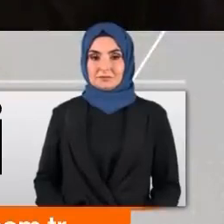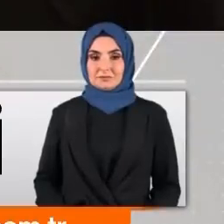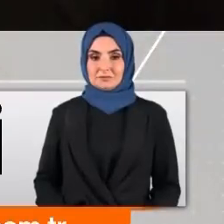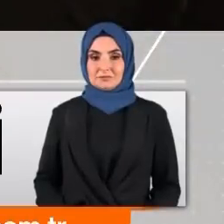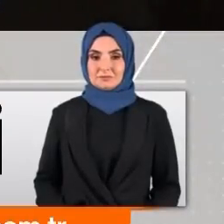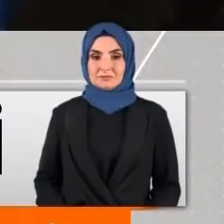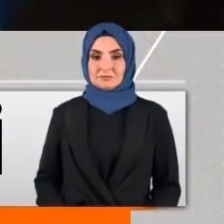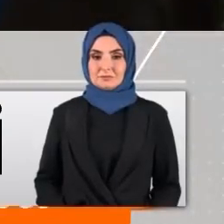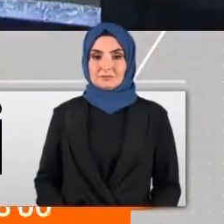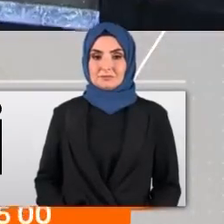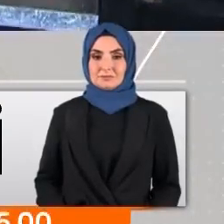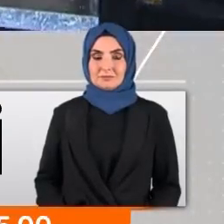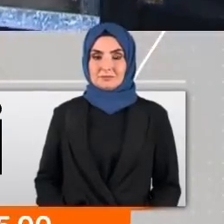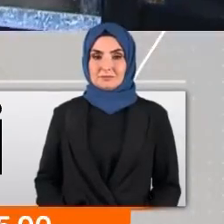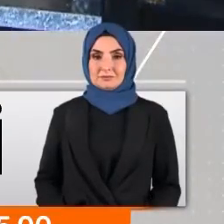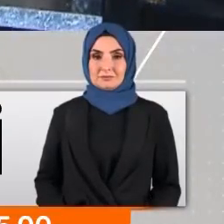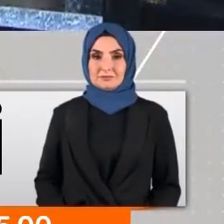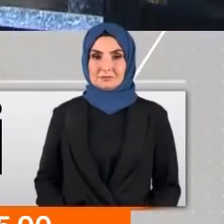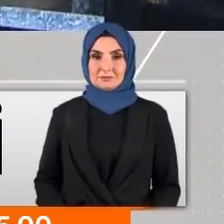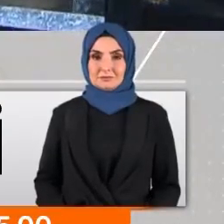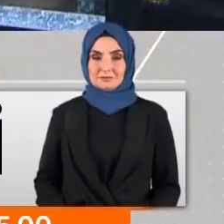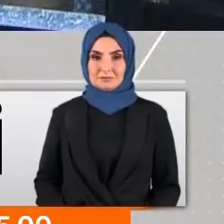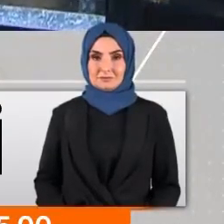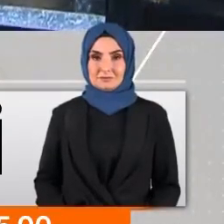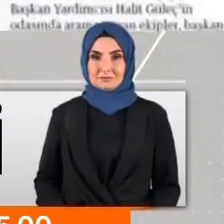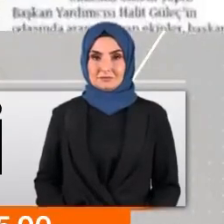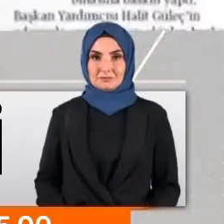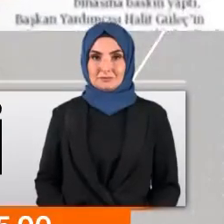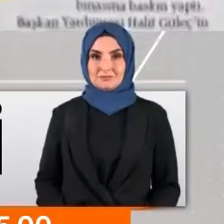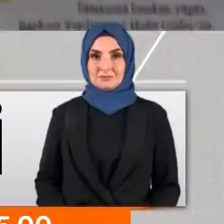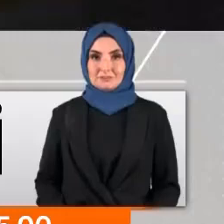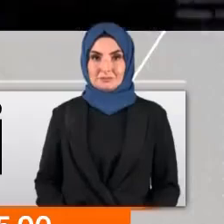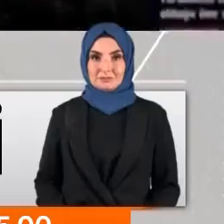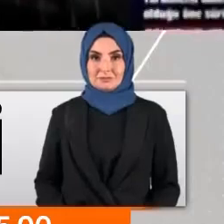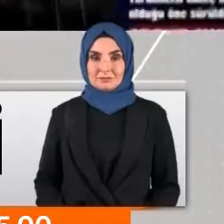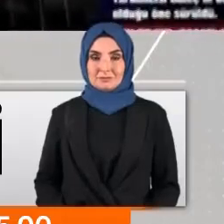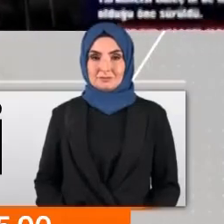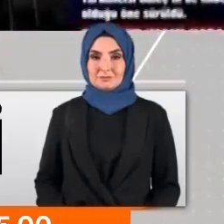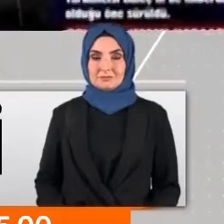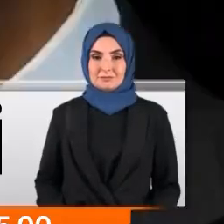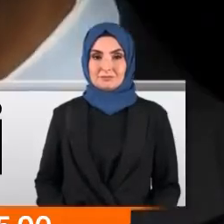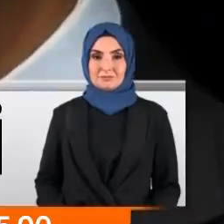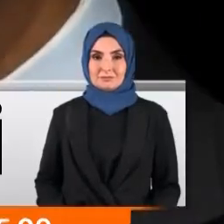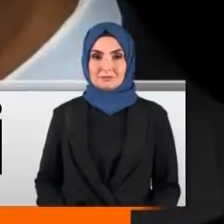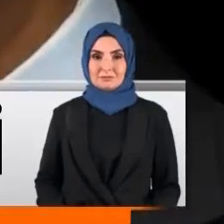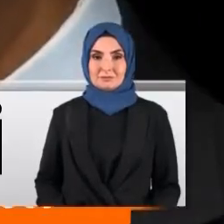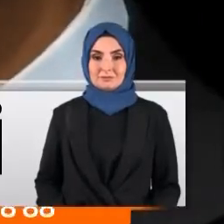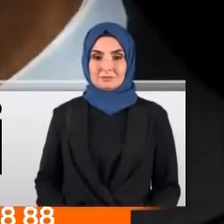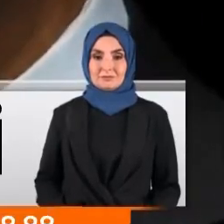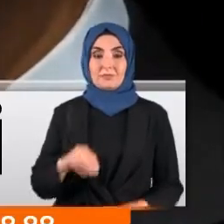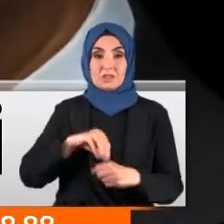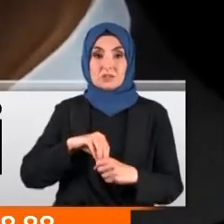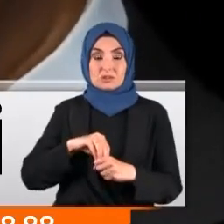İçişleri Bakanlığı'nda bir birim kuruldu ve sadece bizim belediyelerimiz için gidin bulun. İçişleri